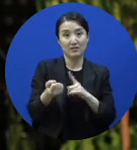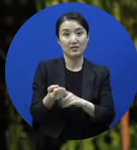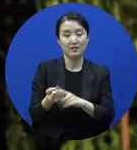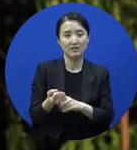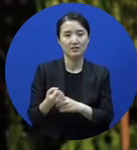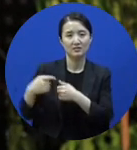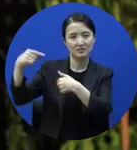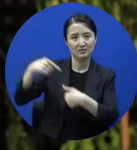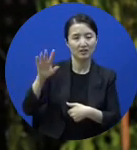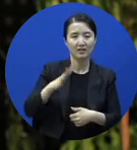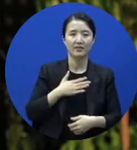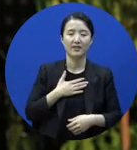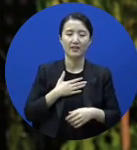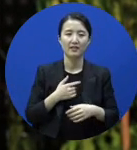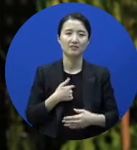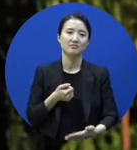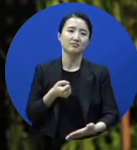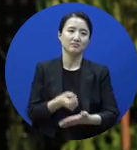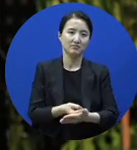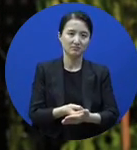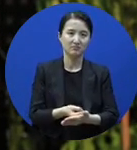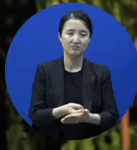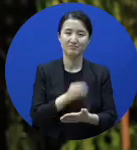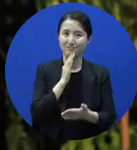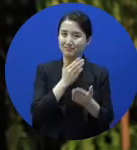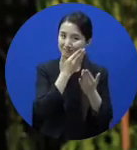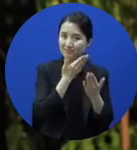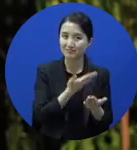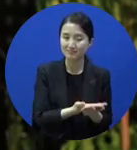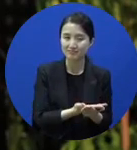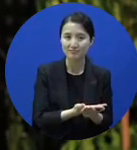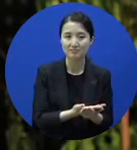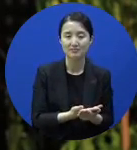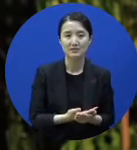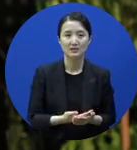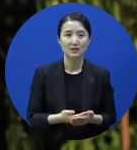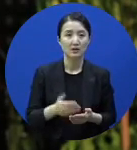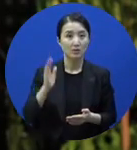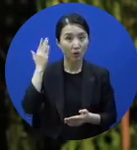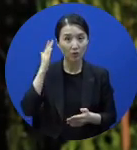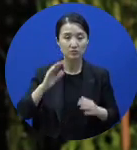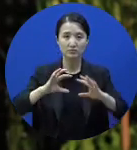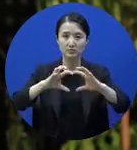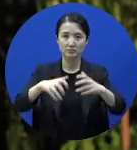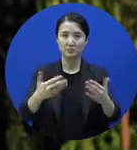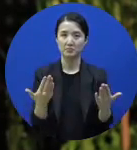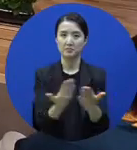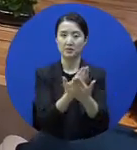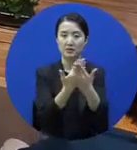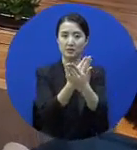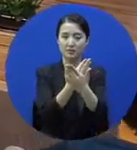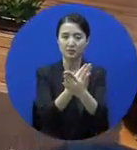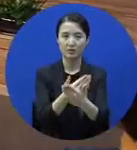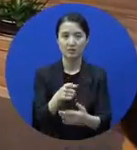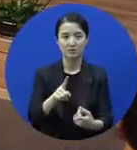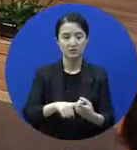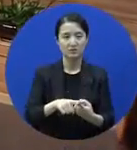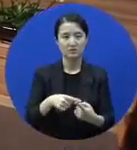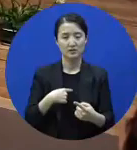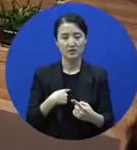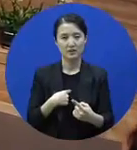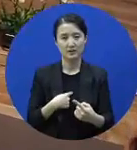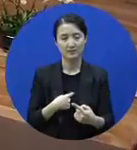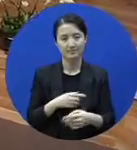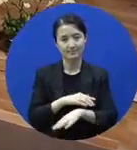되지만 세상은 변해가고 있고 개인은 그걸 따라가지 않으면 또 다른 상황들이 좀 발생합니다. 그래서 2020년이라는